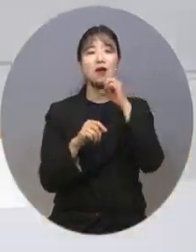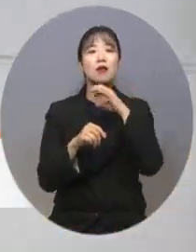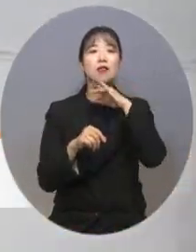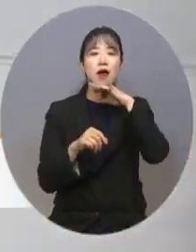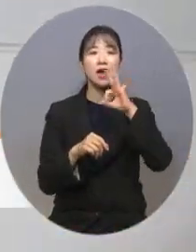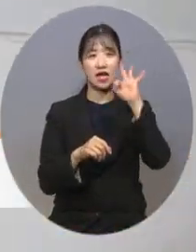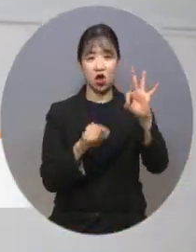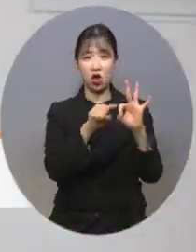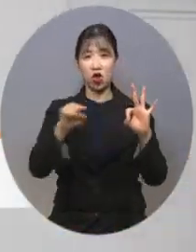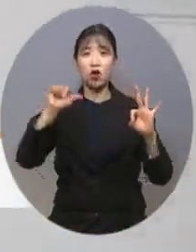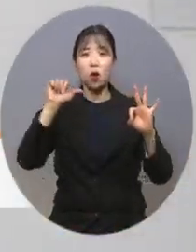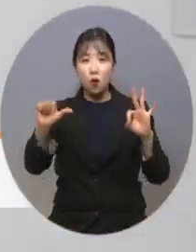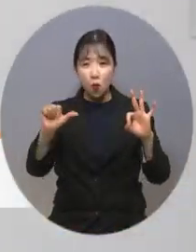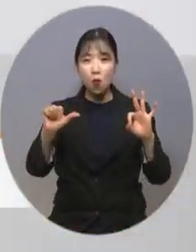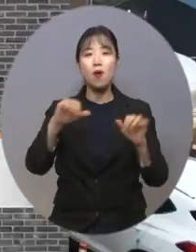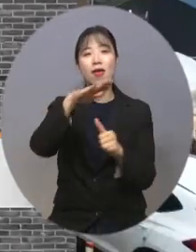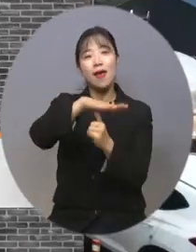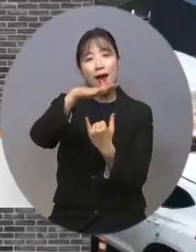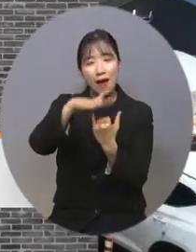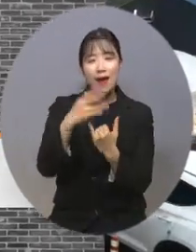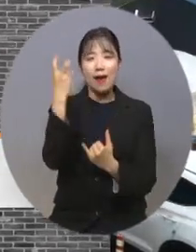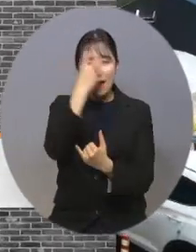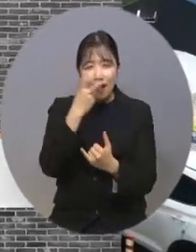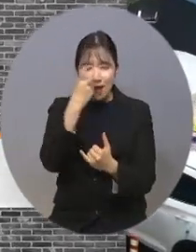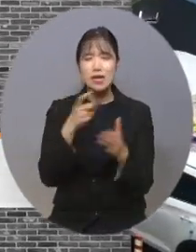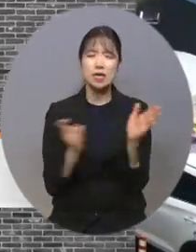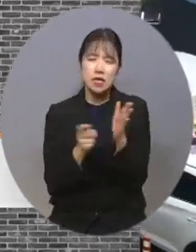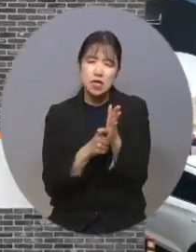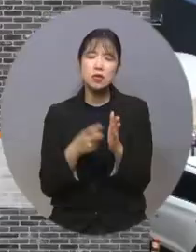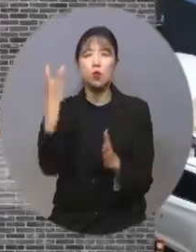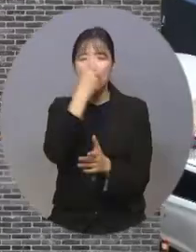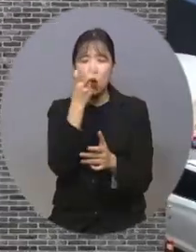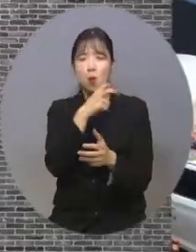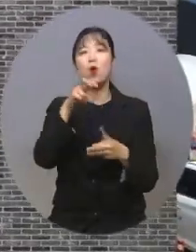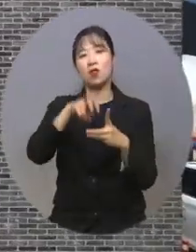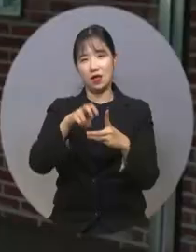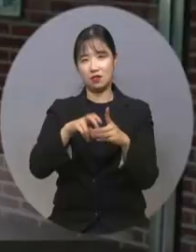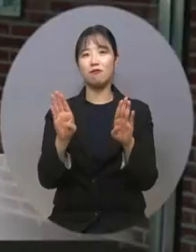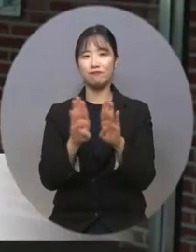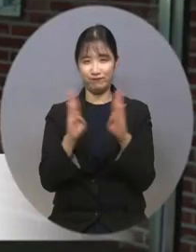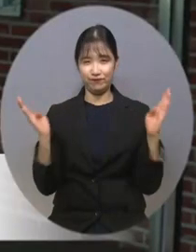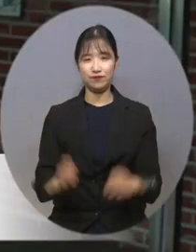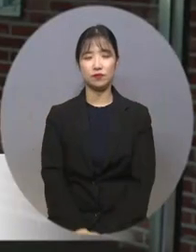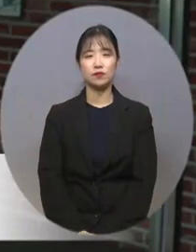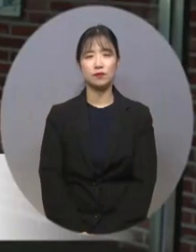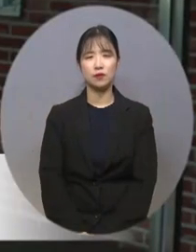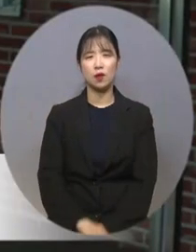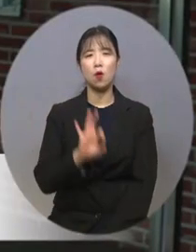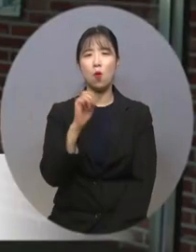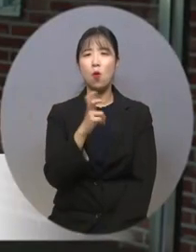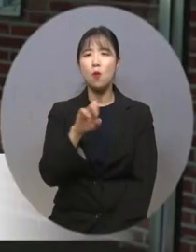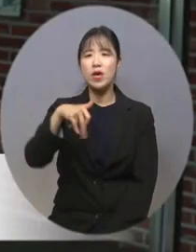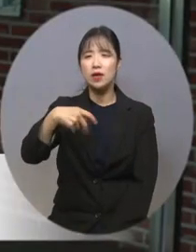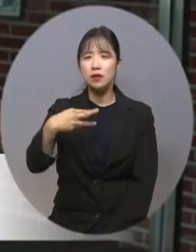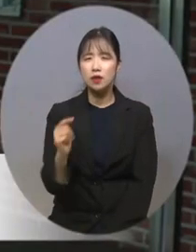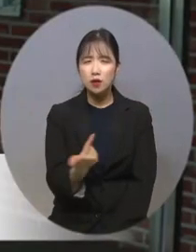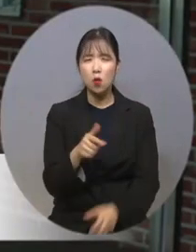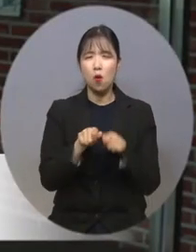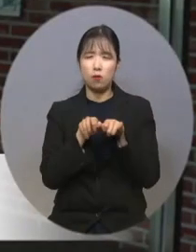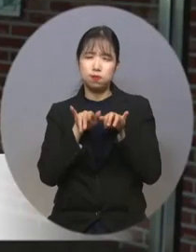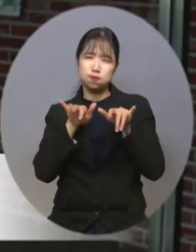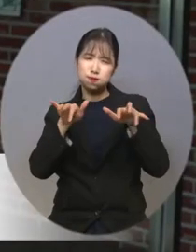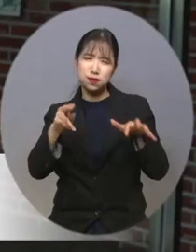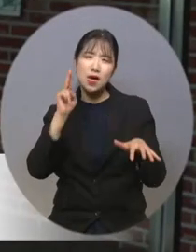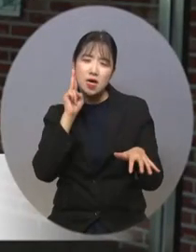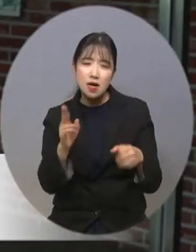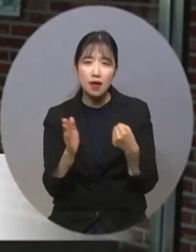5세까지의 영유아들을 위한 영유아 긴급 돌봄센터에 문을 열었습니다. 오미크론이 너무나 폭증하고 있어서